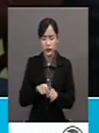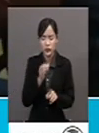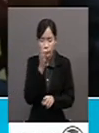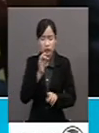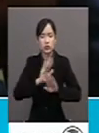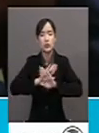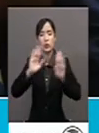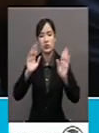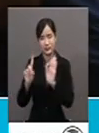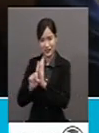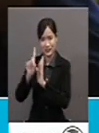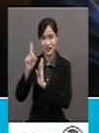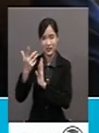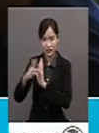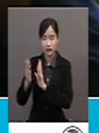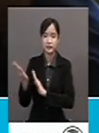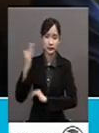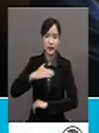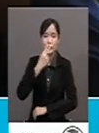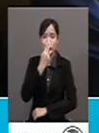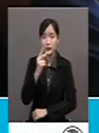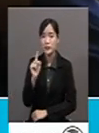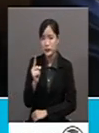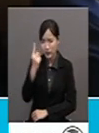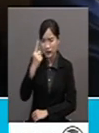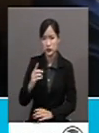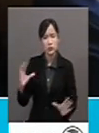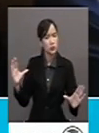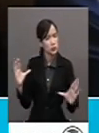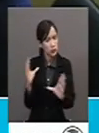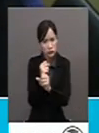หนึ่งเดี๋ยวกลับมาดูกันอีกทีนึงนะฮะว่าสรุปสุดท้ายแล้วคดีนี้จบยังไง